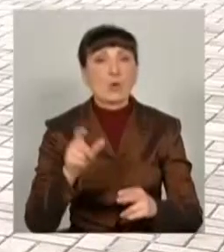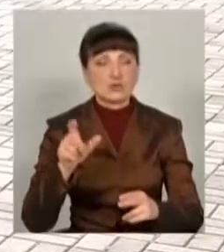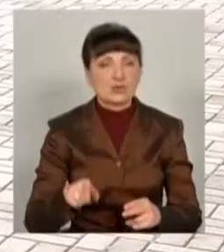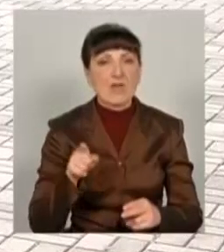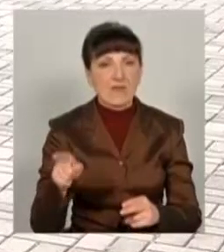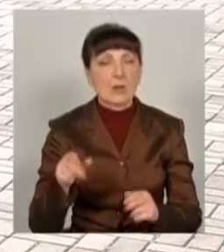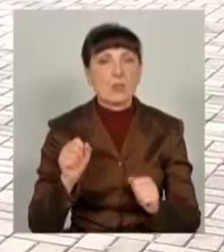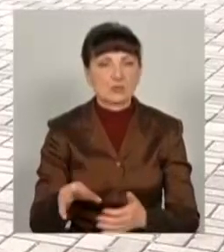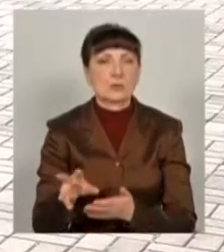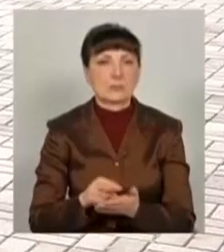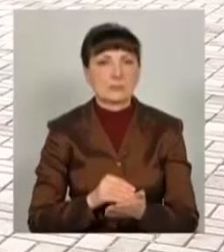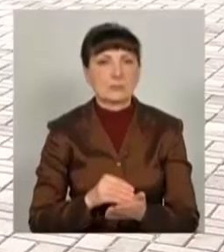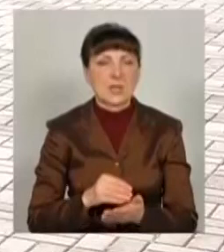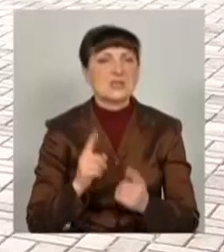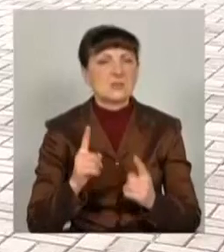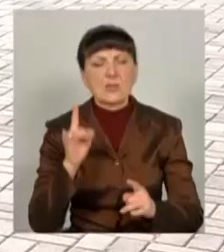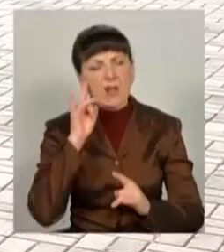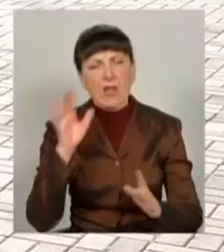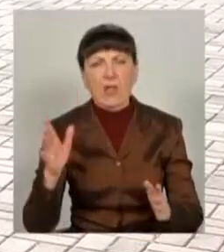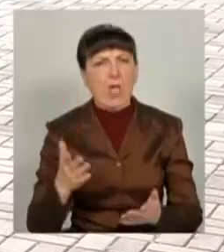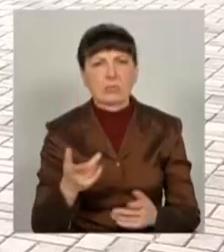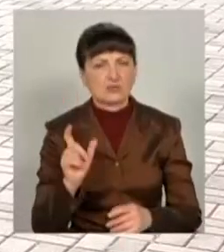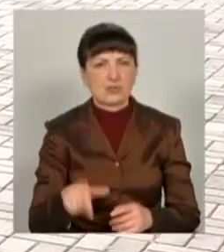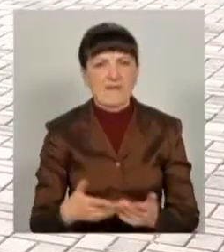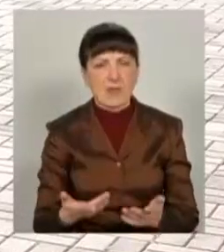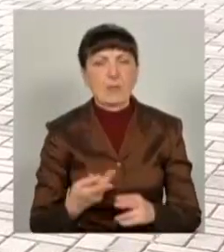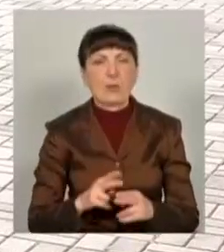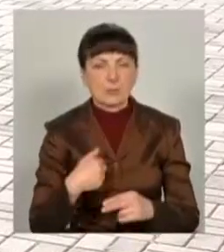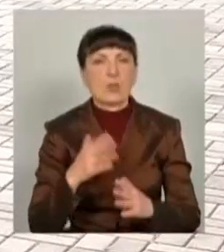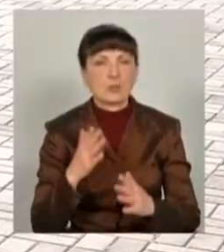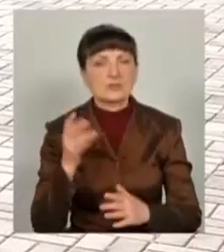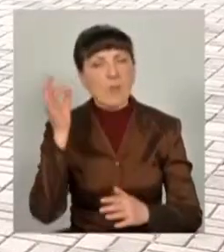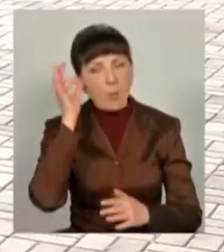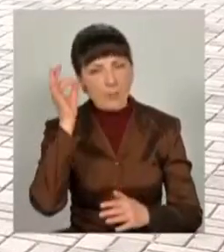человек, действительно, это легенда Казахстана. Поэтому мы будем его помнить.